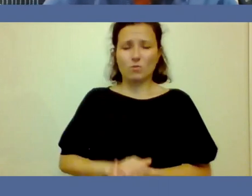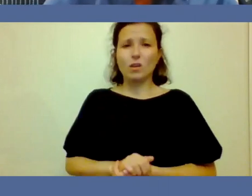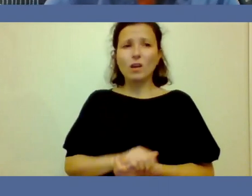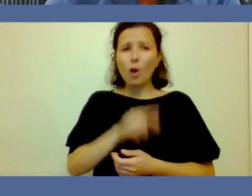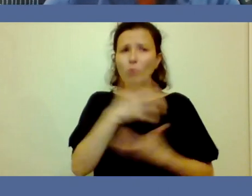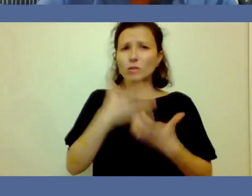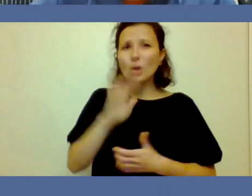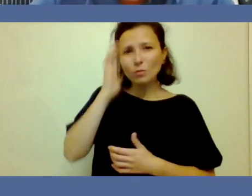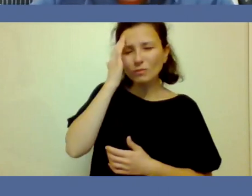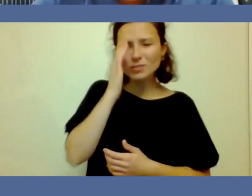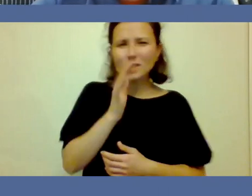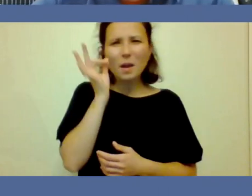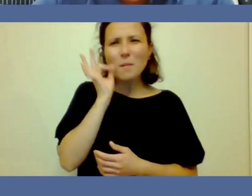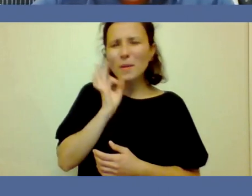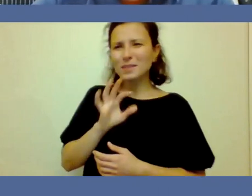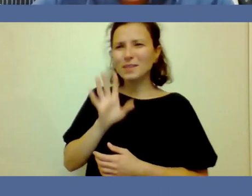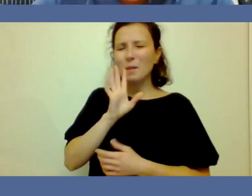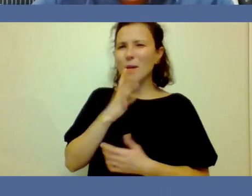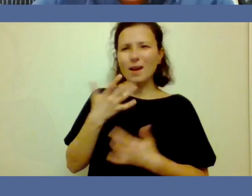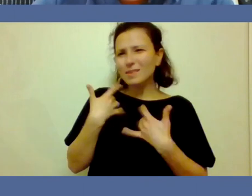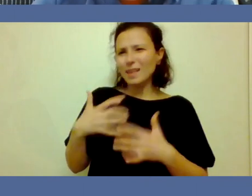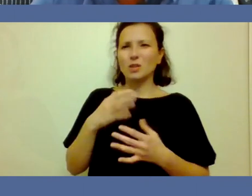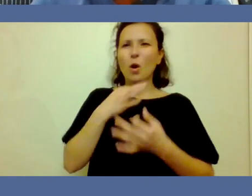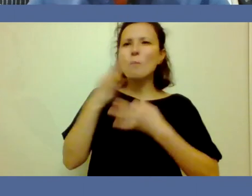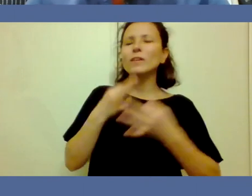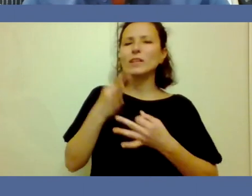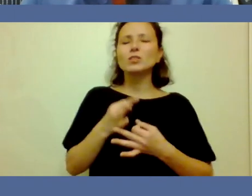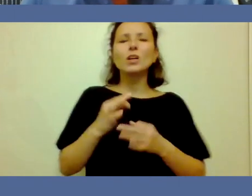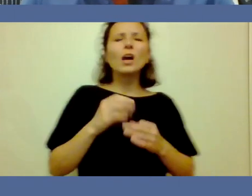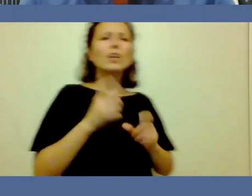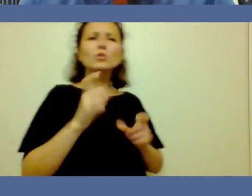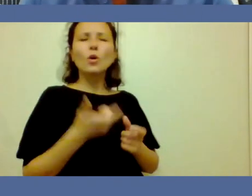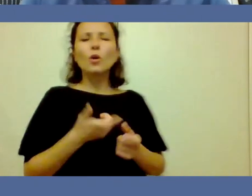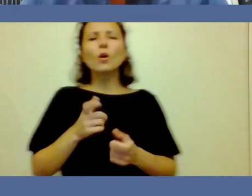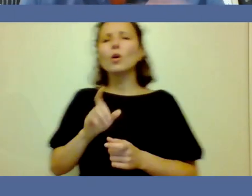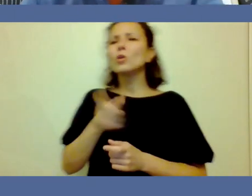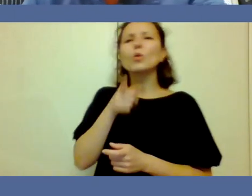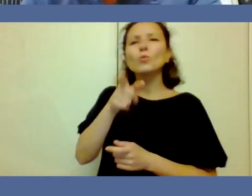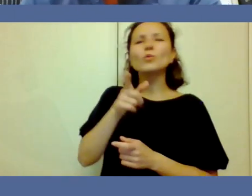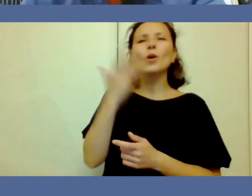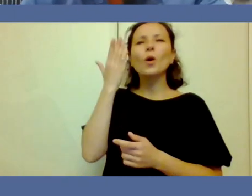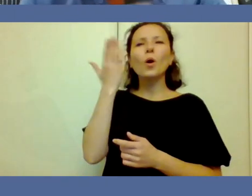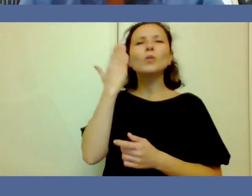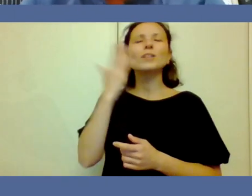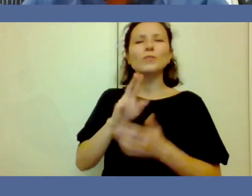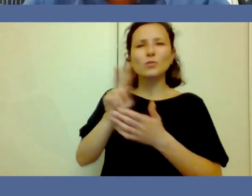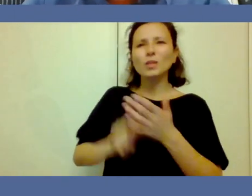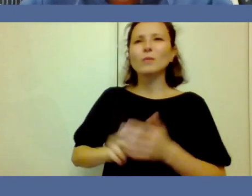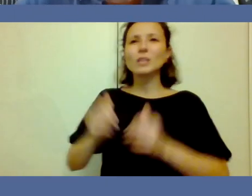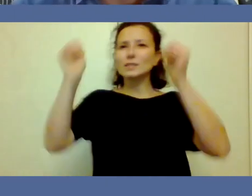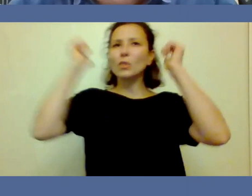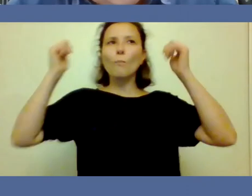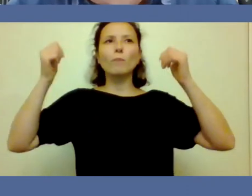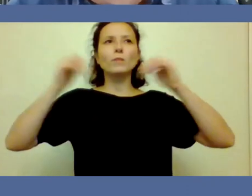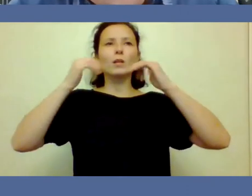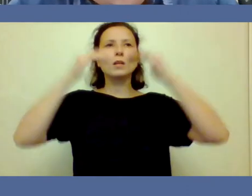i pani niechętnie chyba o tym opowiada. Ale o czym? Co ostatnio czytała Katarzyna Bonda? Za panią jest ściana książek i